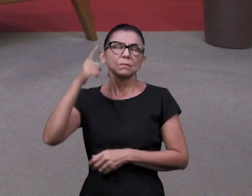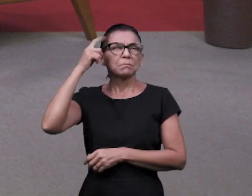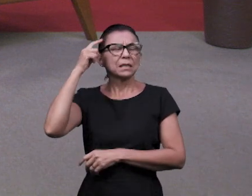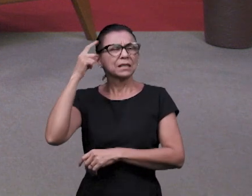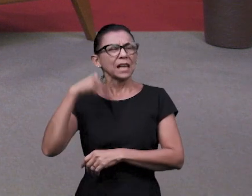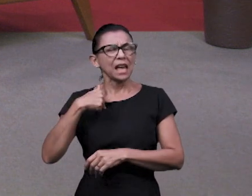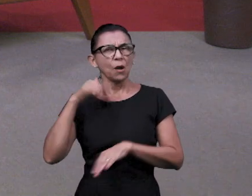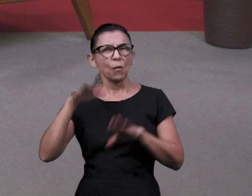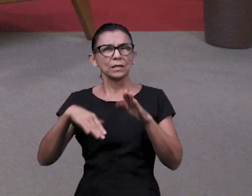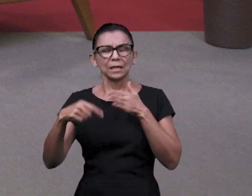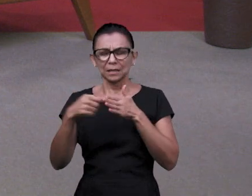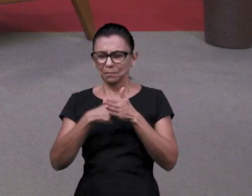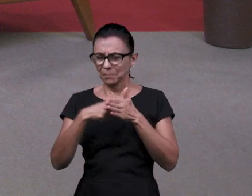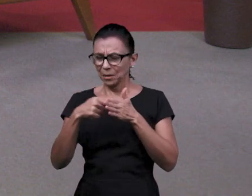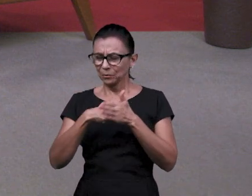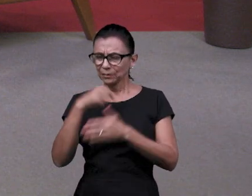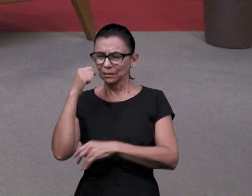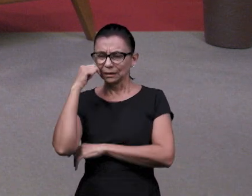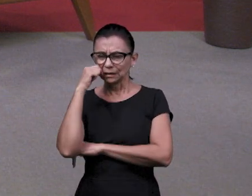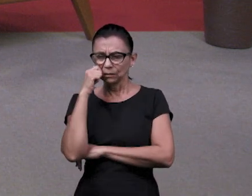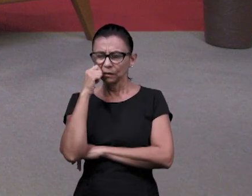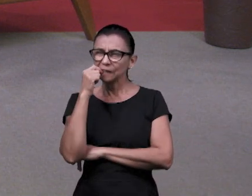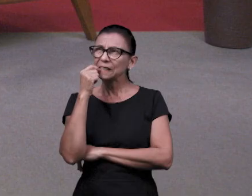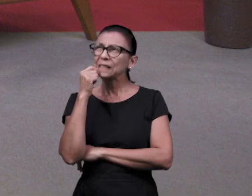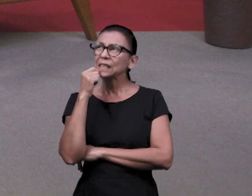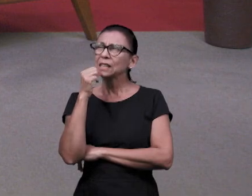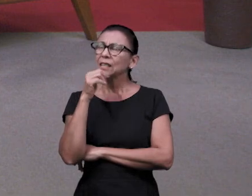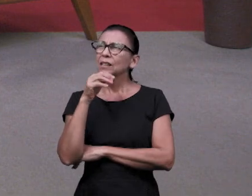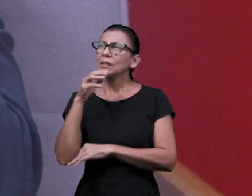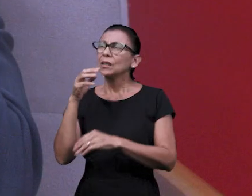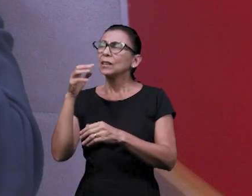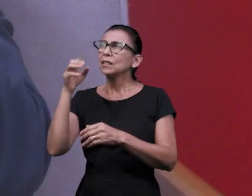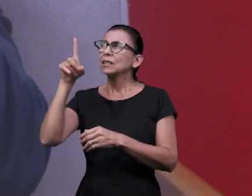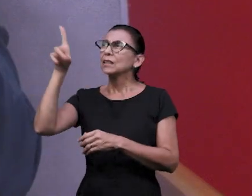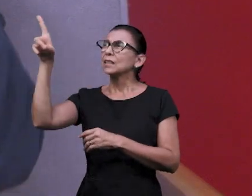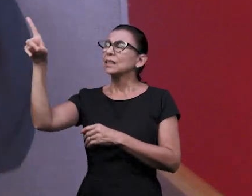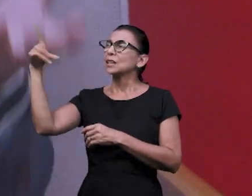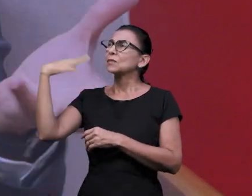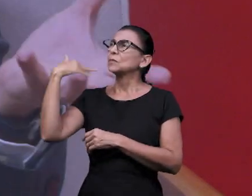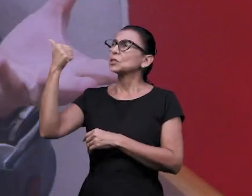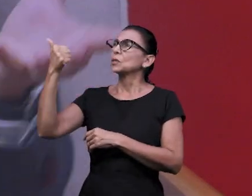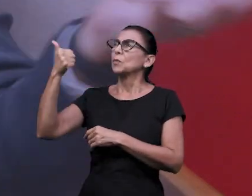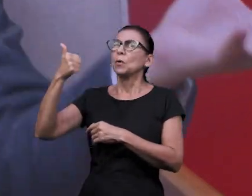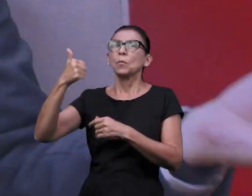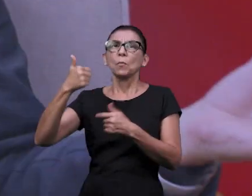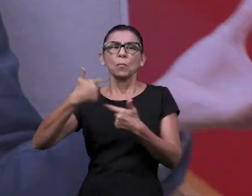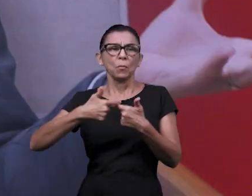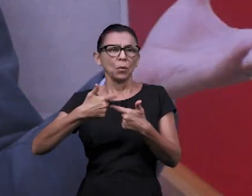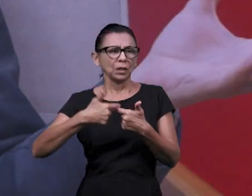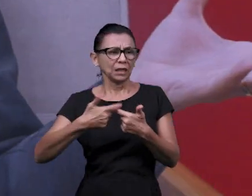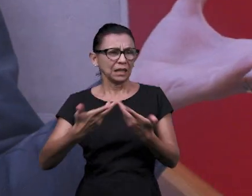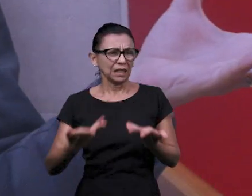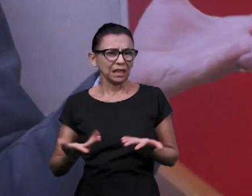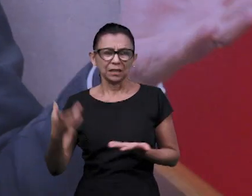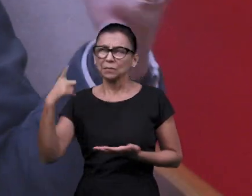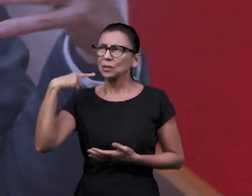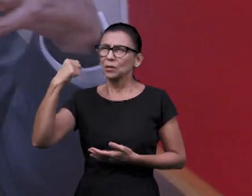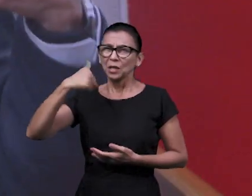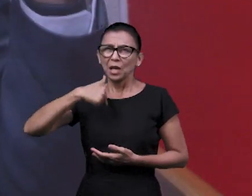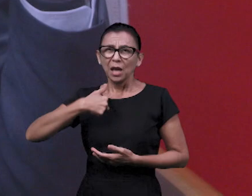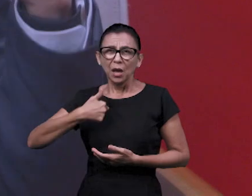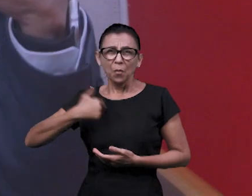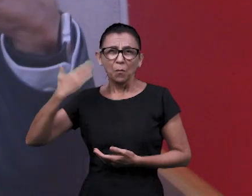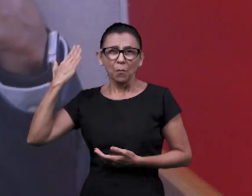prophétique. Et nous pouvons même penser, d'ailleurs moi, de temps en temps, je me demande pourquoi Dieu